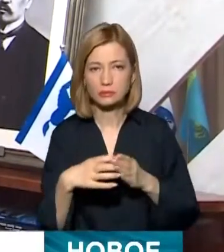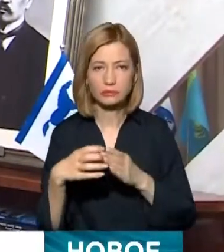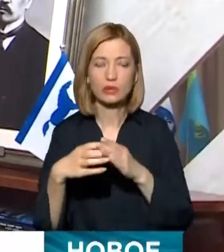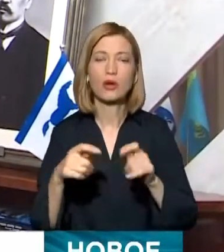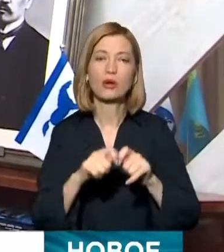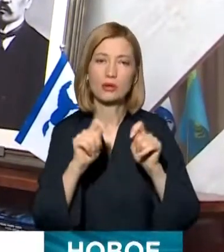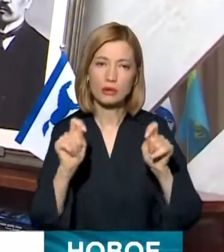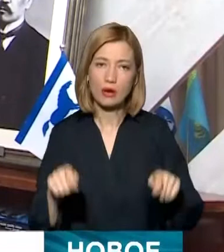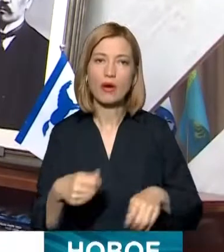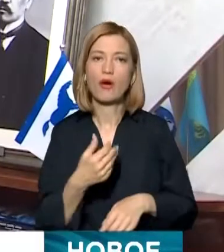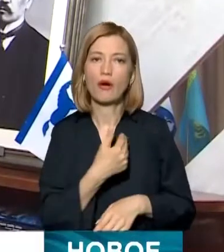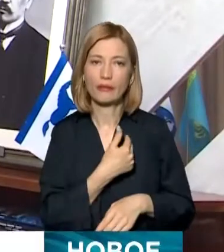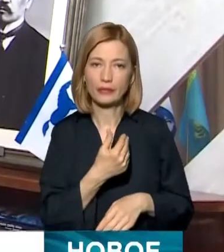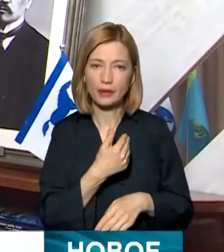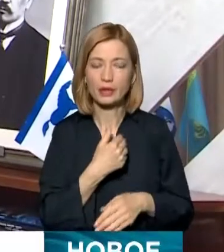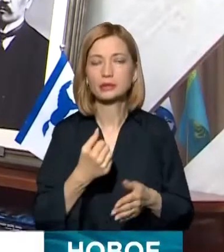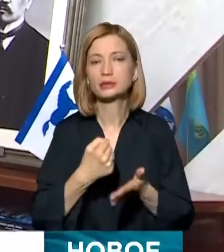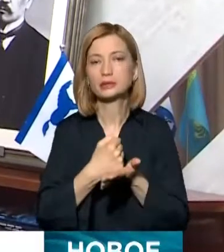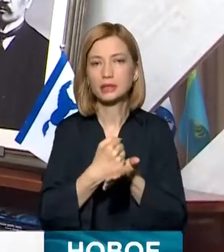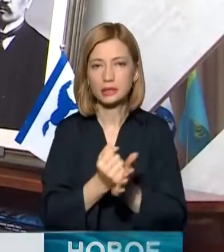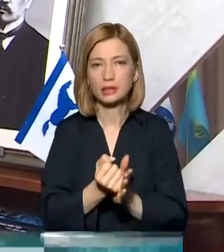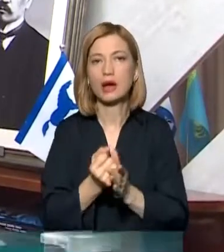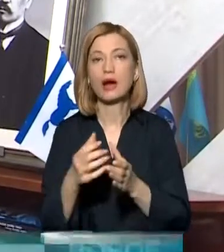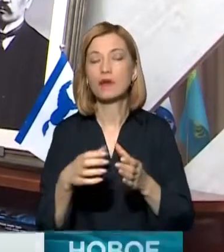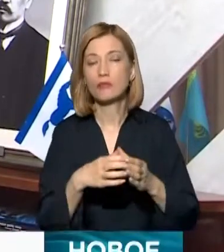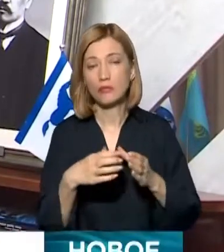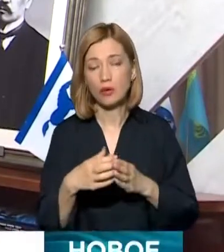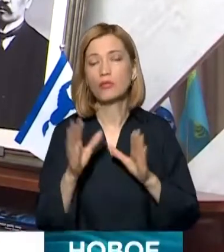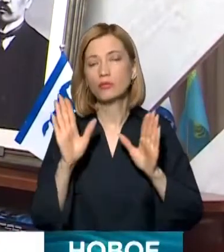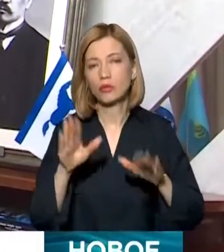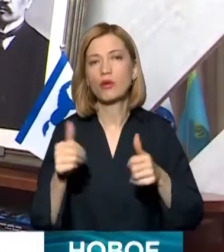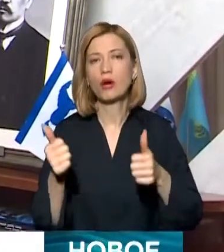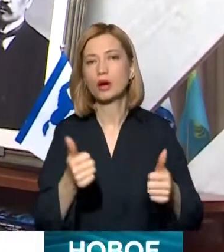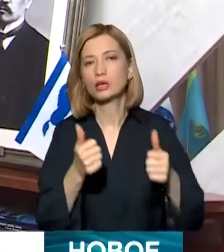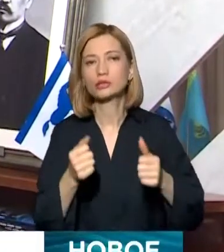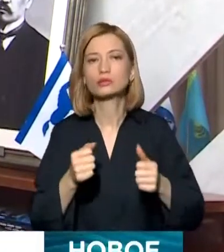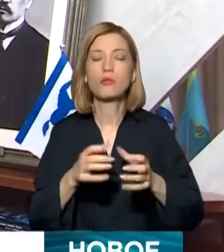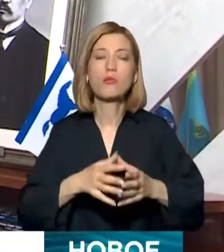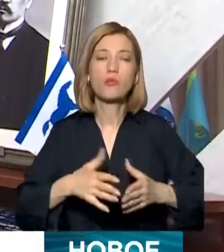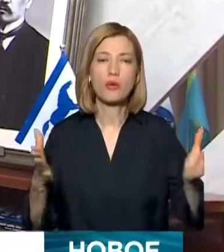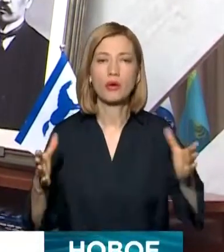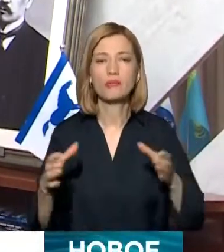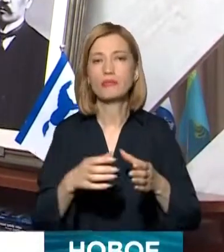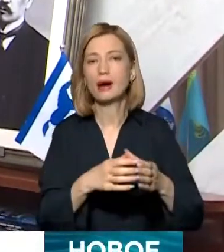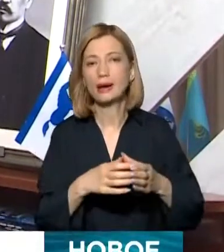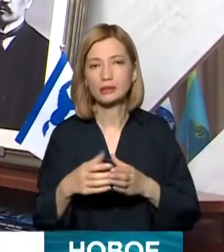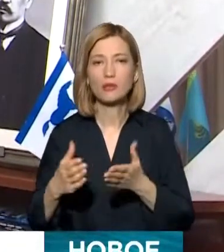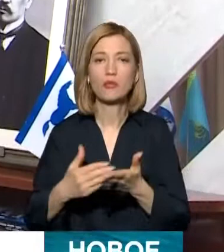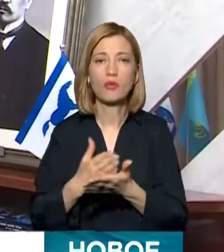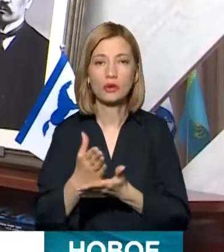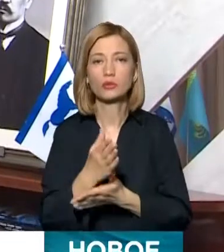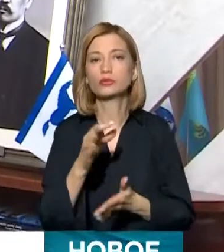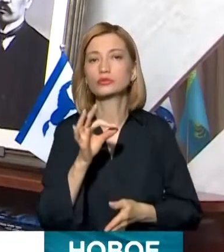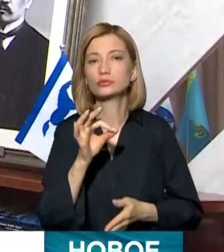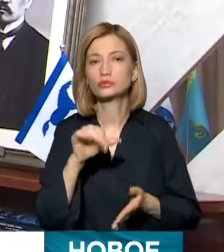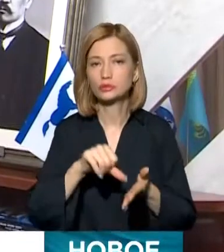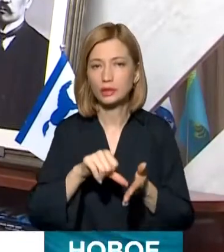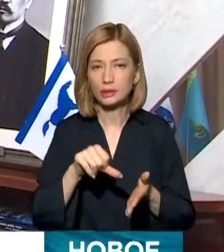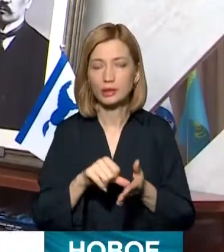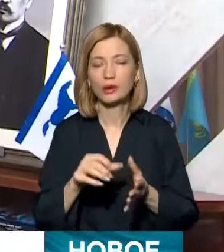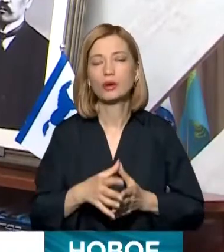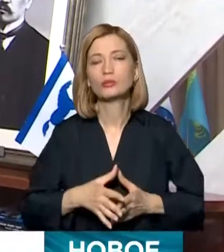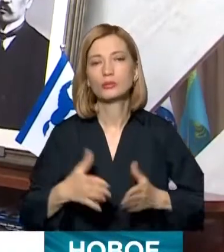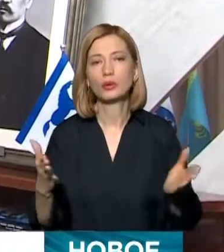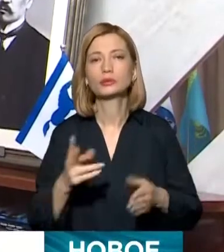о том, что они хотят зарегистрировать партию, ну, пусть создаются. Чем больше партий участвует в политическом процессе, тем больше возможностей